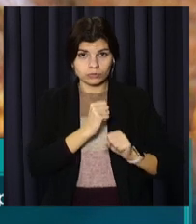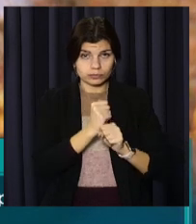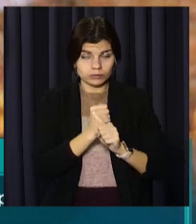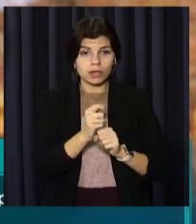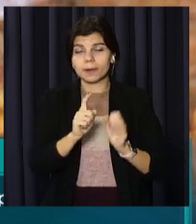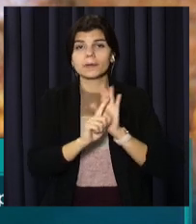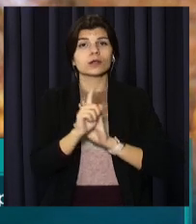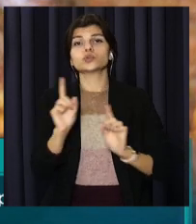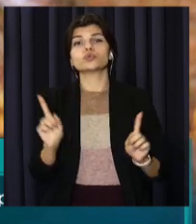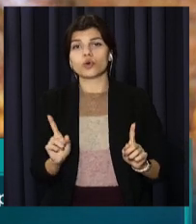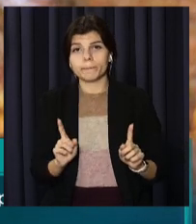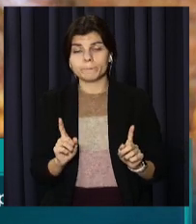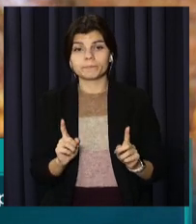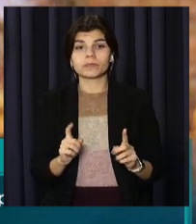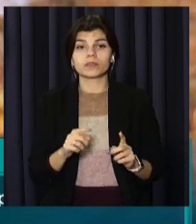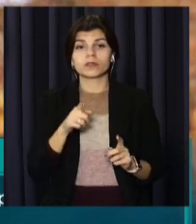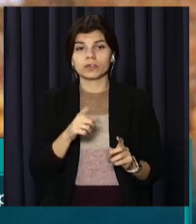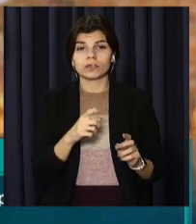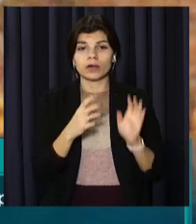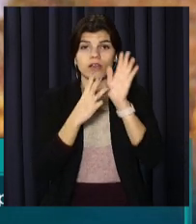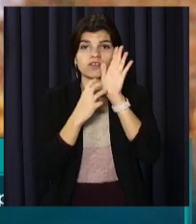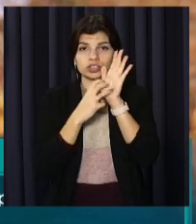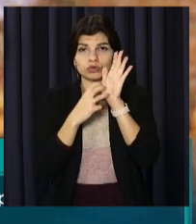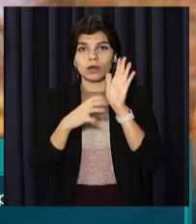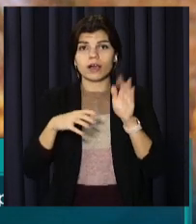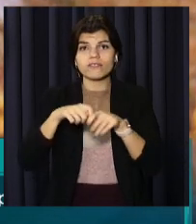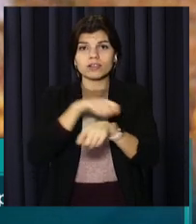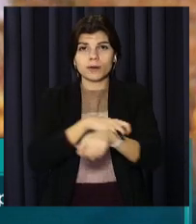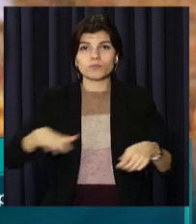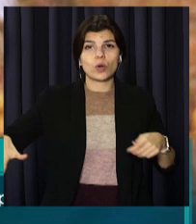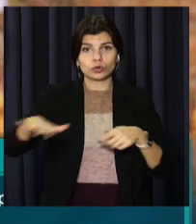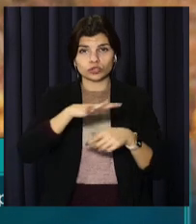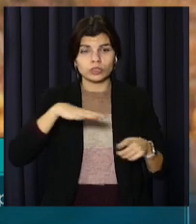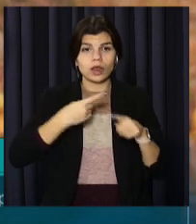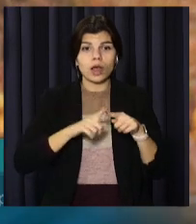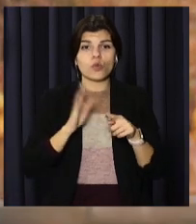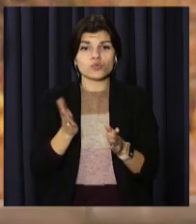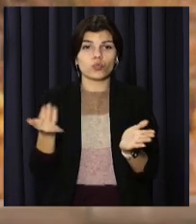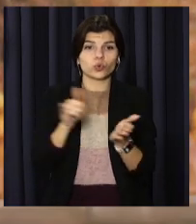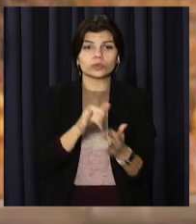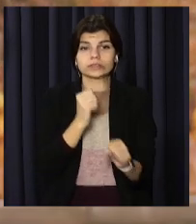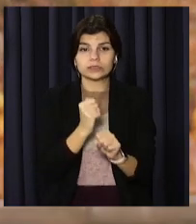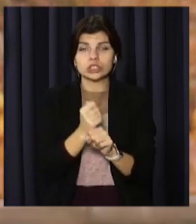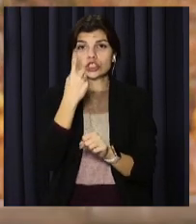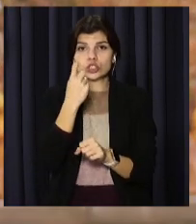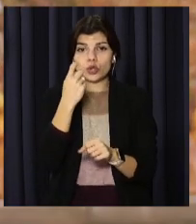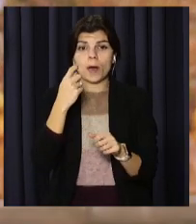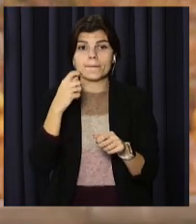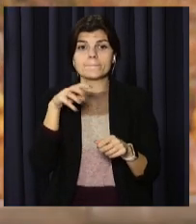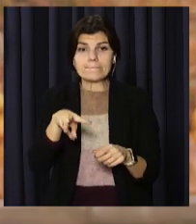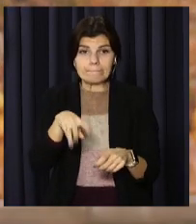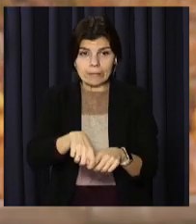Почали влаштовувати тут 800 квадратних метрів цієї зеленої зони. Буде влаштовано 100 метрів